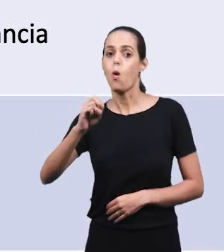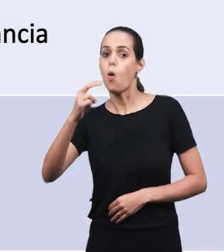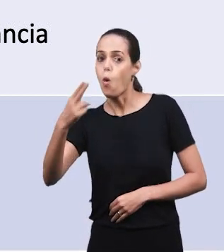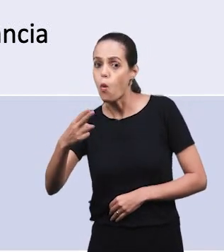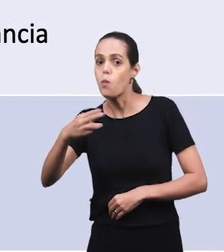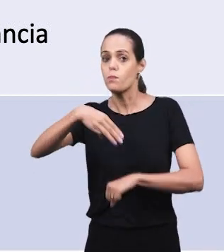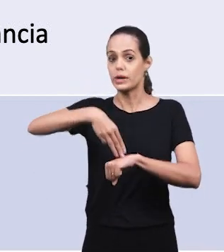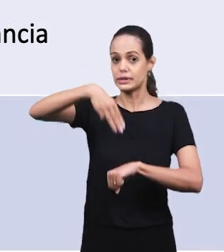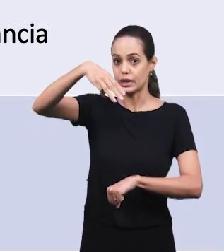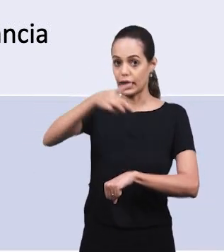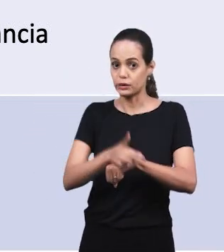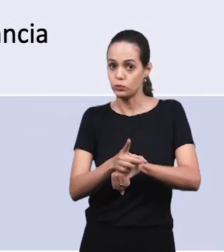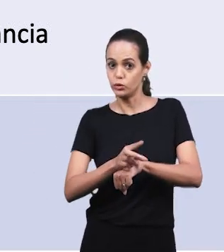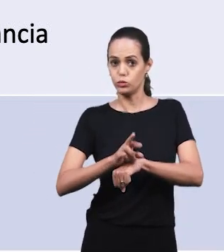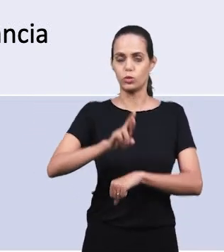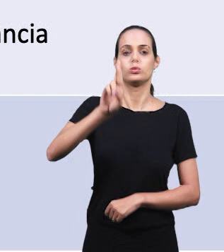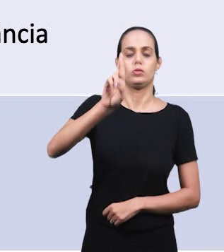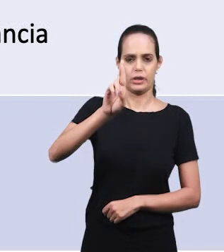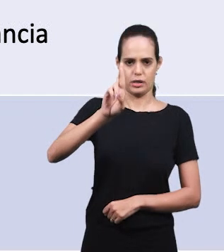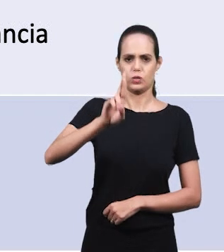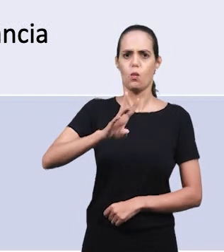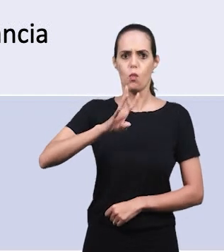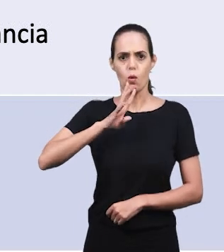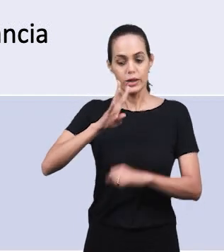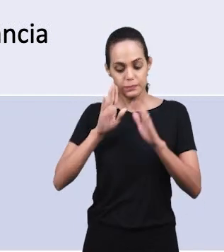spécialisation, lato sensus et